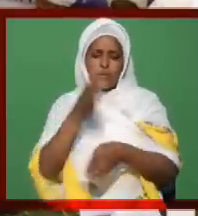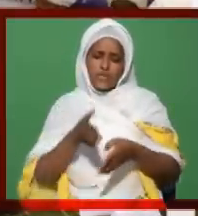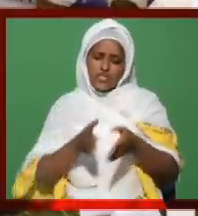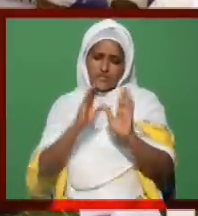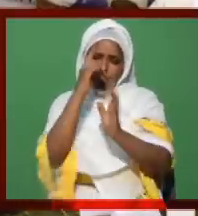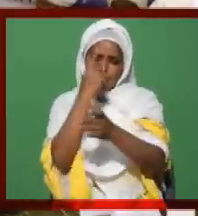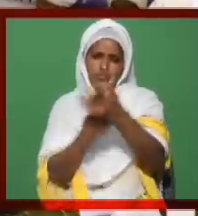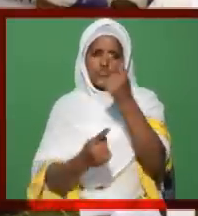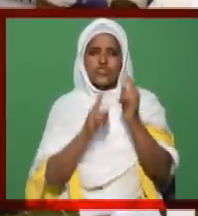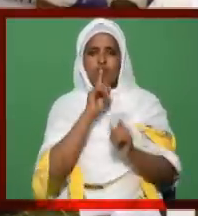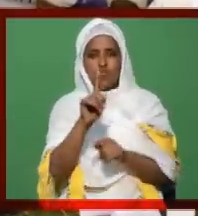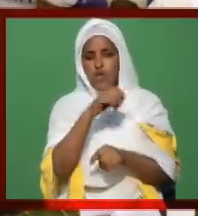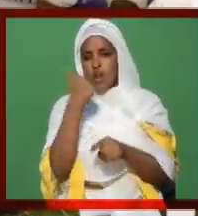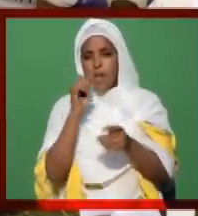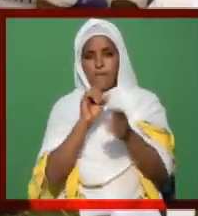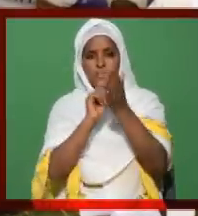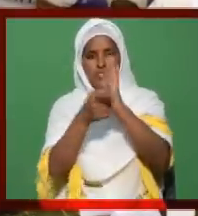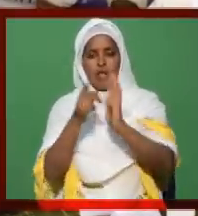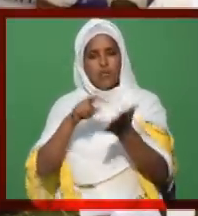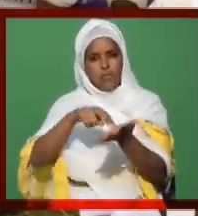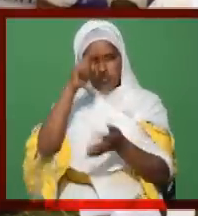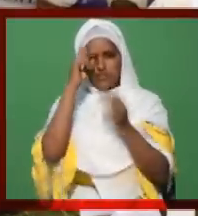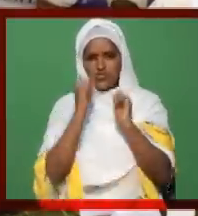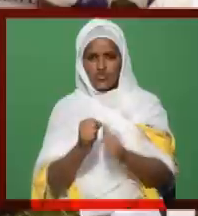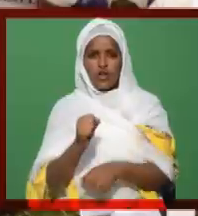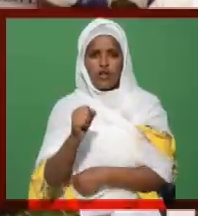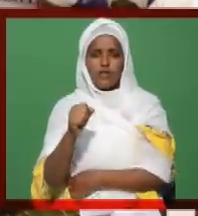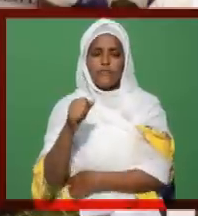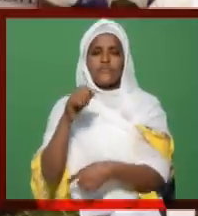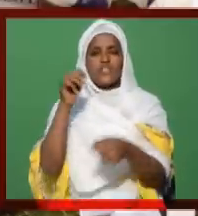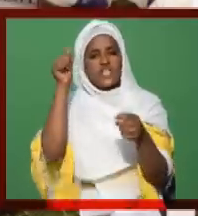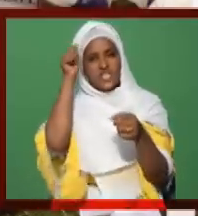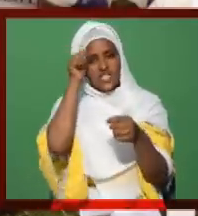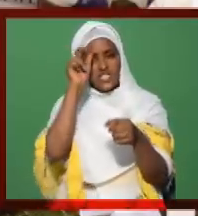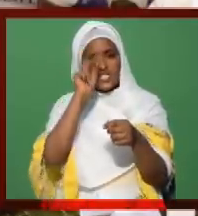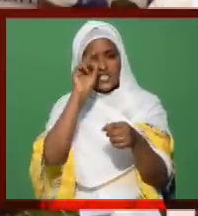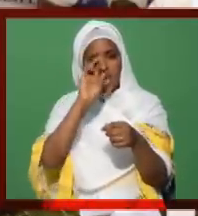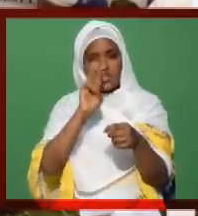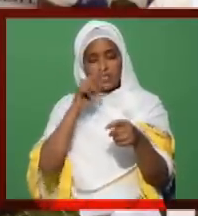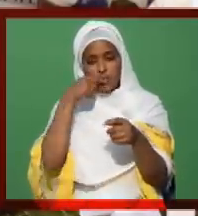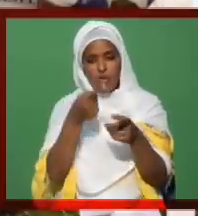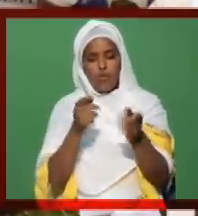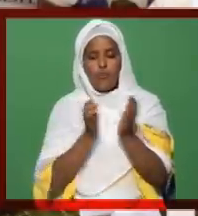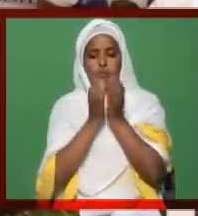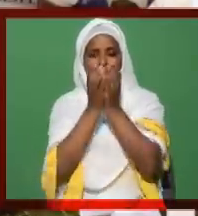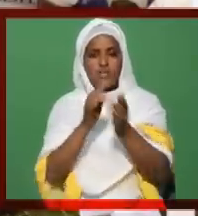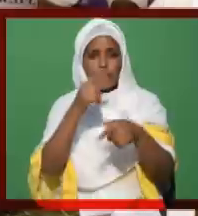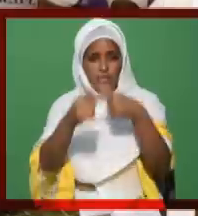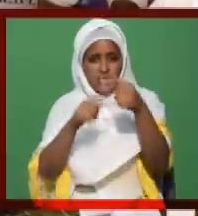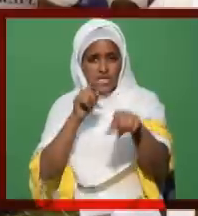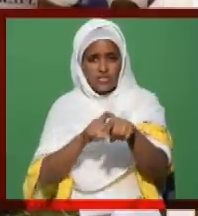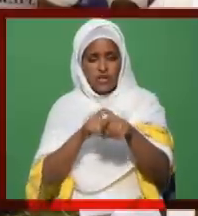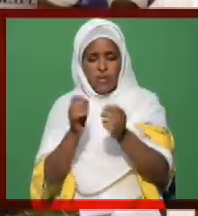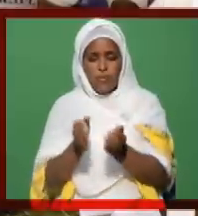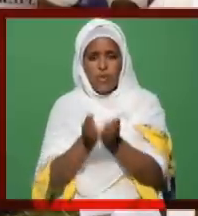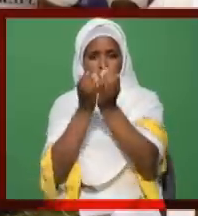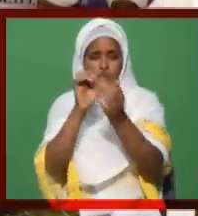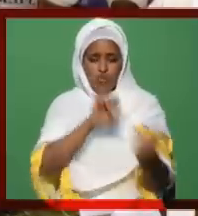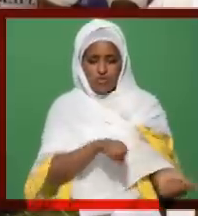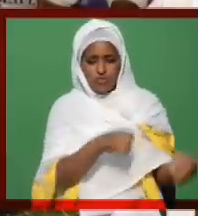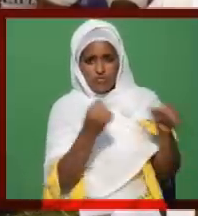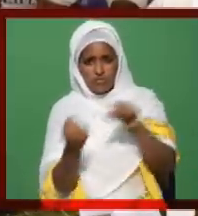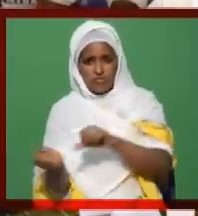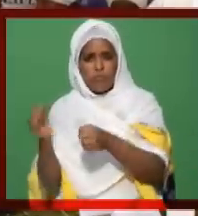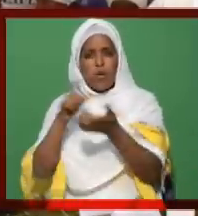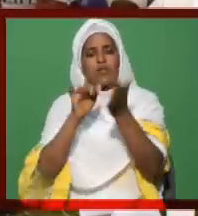ብቻ ነው ሌላ ምሳሌ ማንሳት እንችላለን እንድሪያስ የተባለው ሐዋርያ በመርከብ በሄደ ጊዜ መርከቡን ይቀስፍ የነበረ ኢየሱስ ክርስቶስ